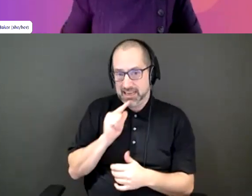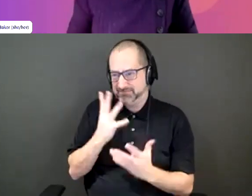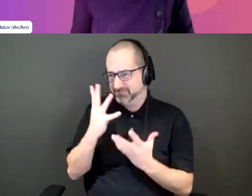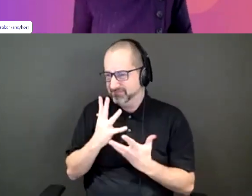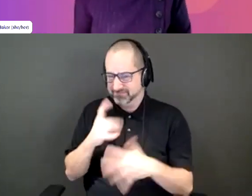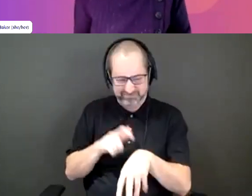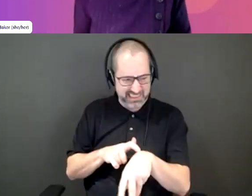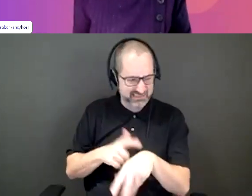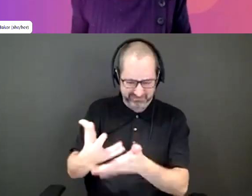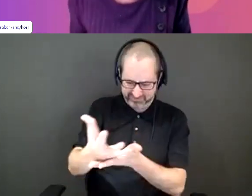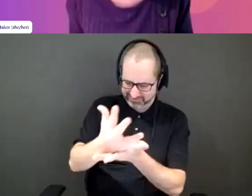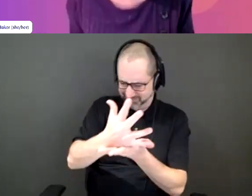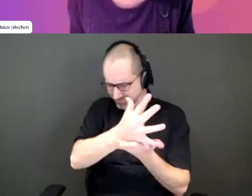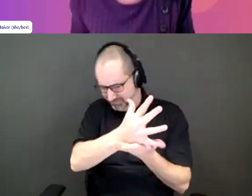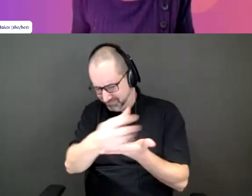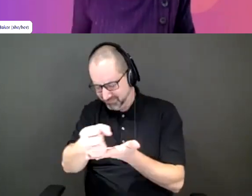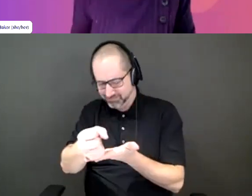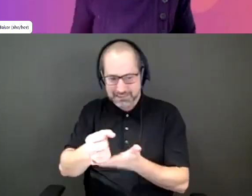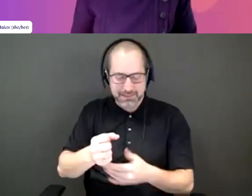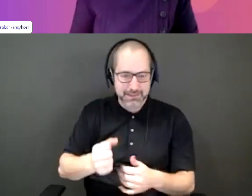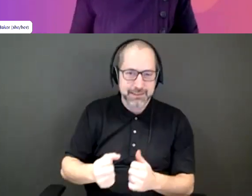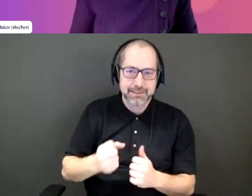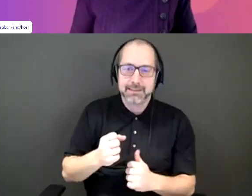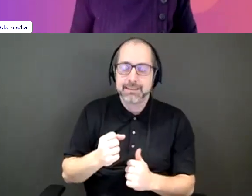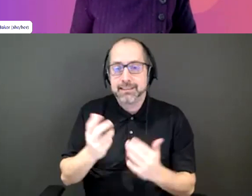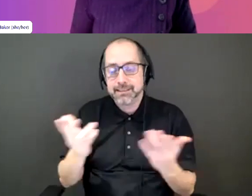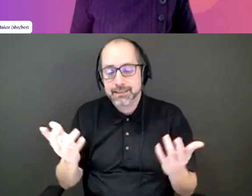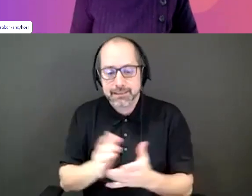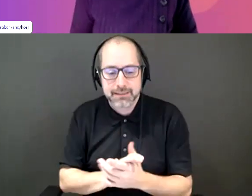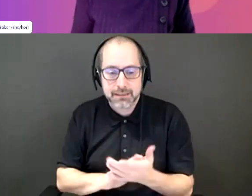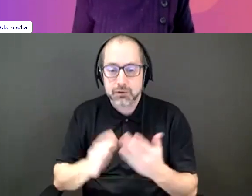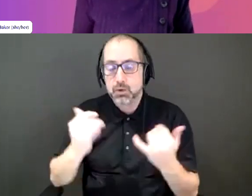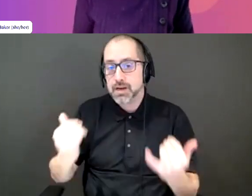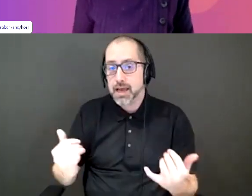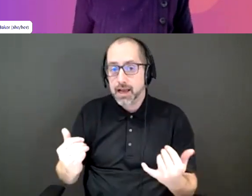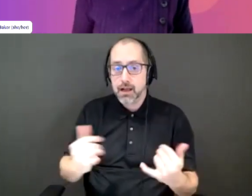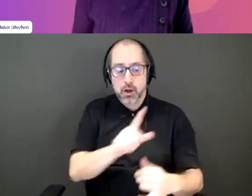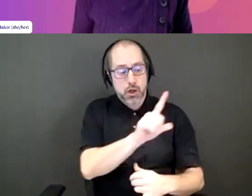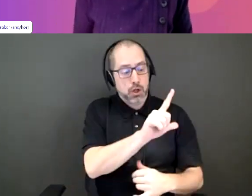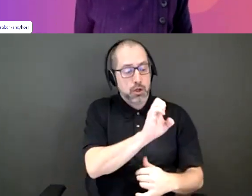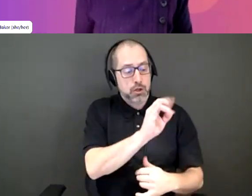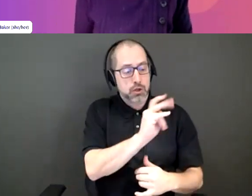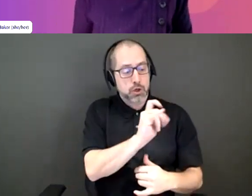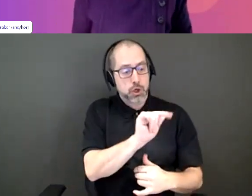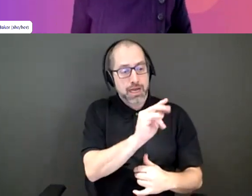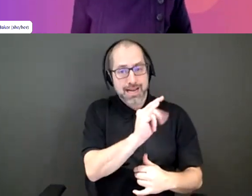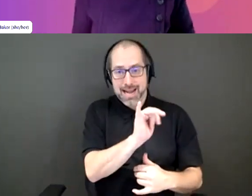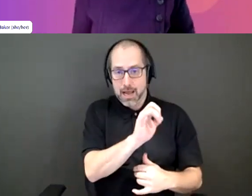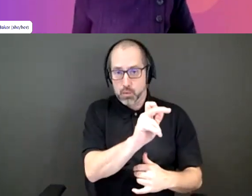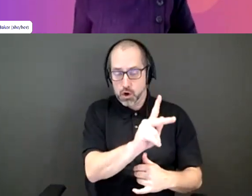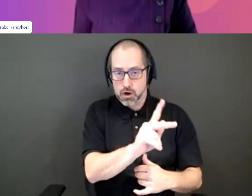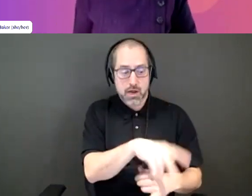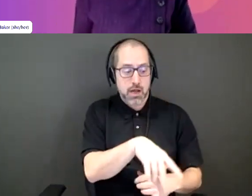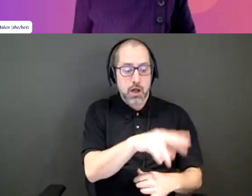je suis désolé mais nous n'avons plus beaucoup de temps et maintenant au nom donc